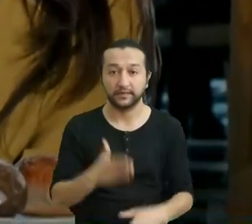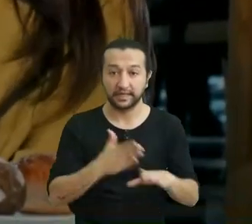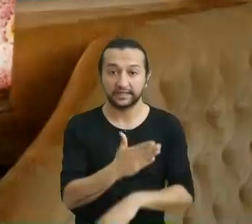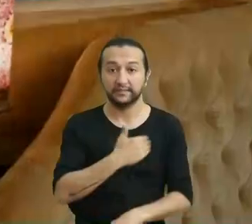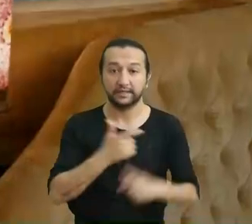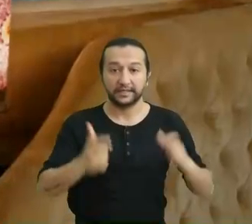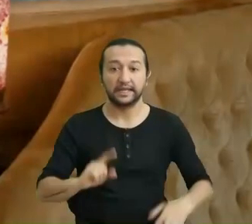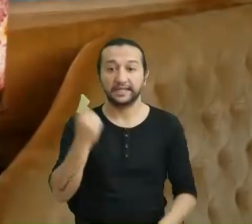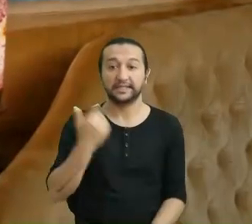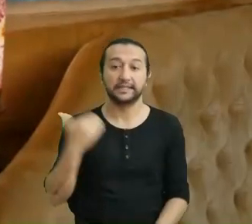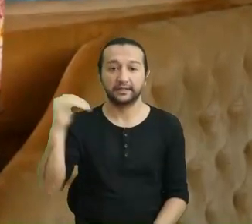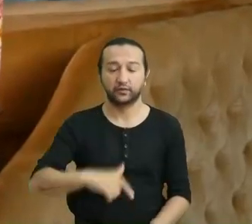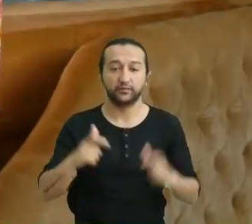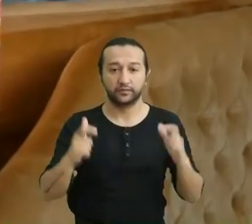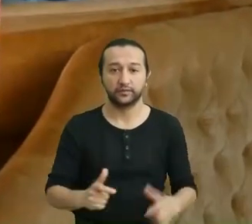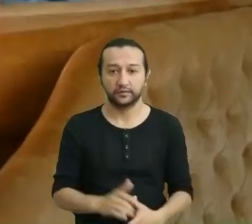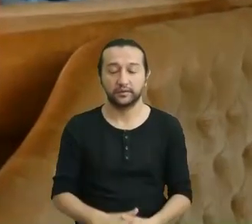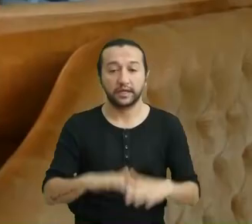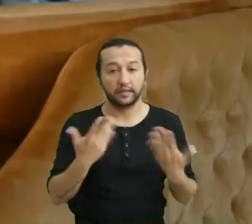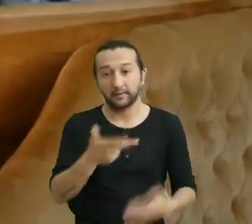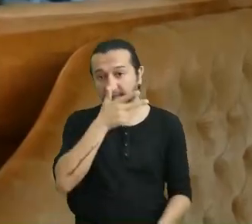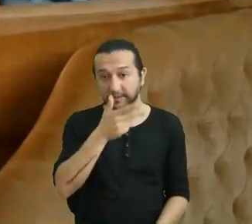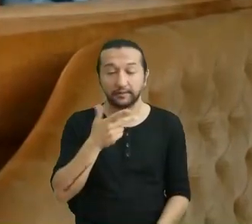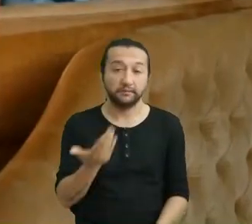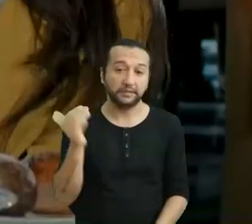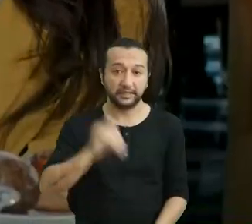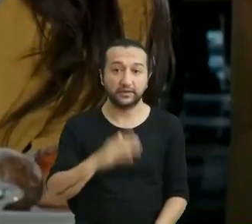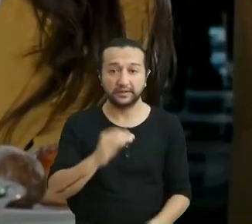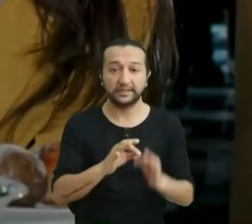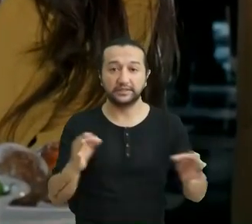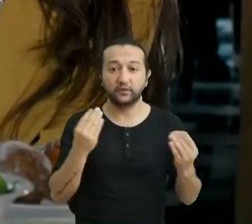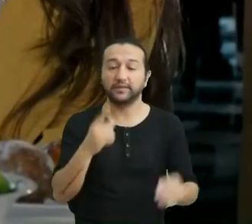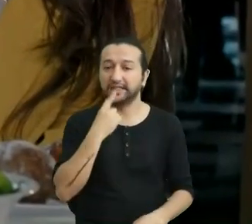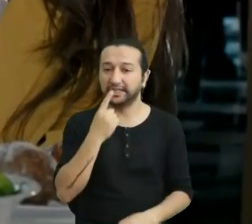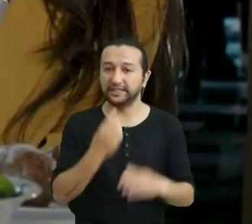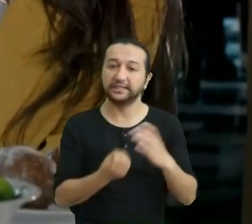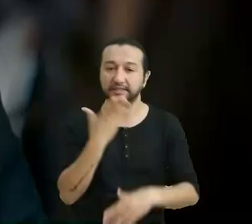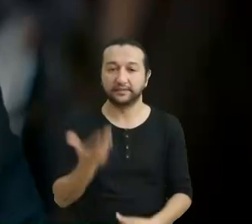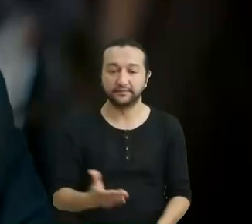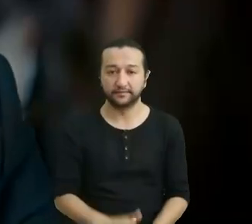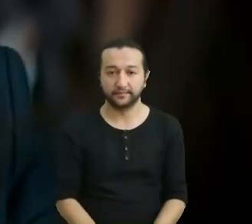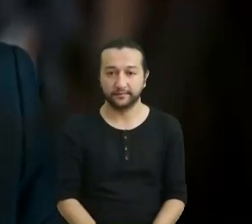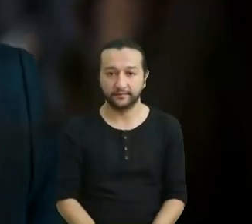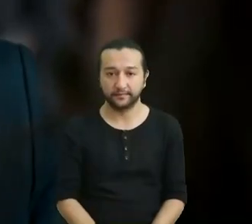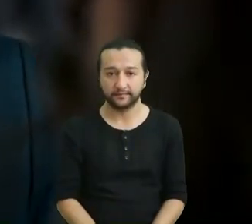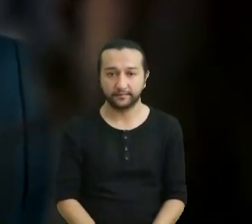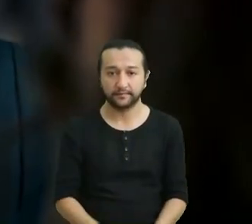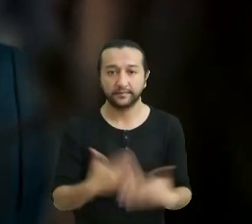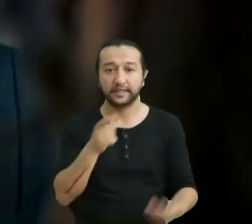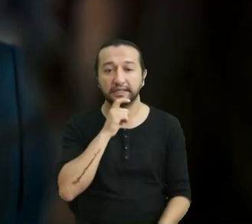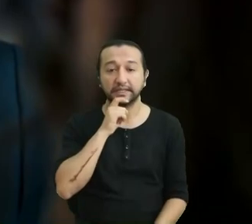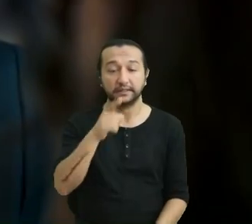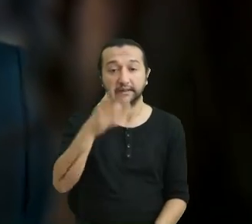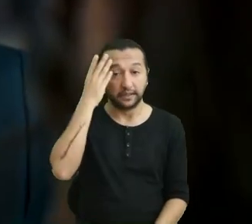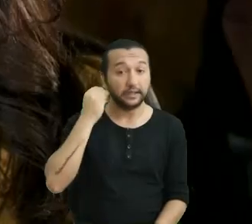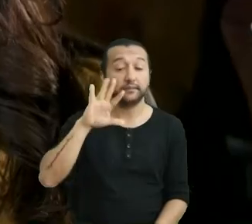Aslında ben de ilk kez geliyorum buraya. Ama madem geldik, hiç olmazsa tadını çıkaralım. Ya yanlış